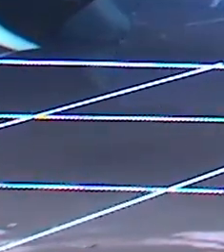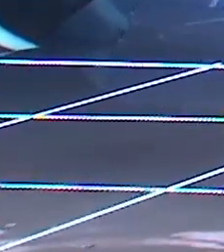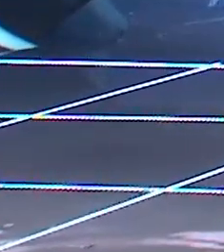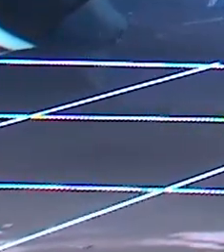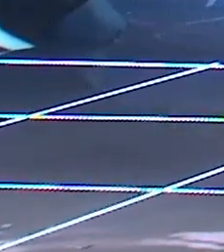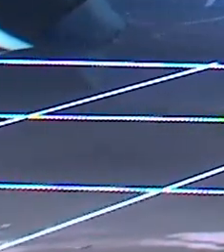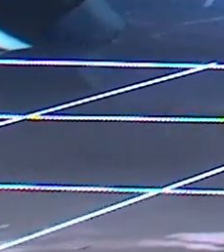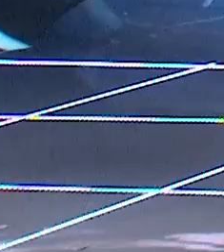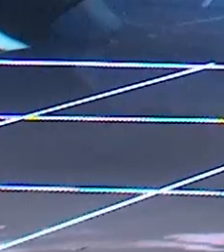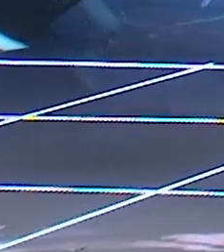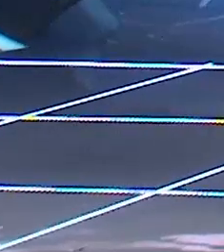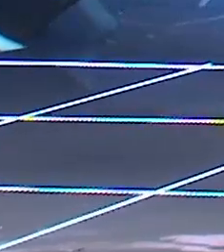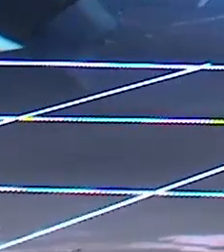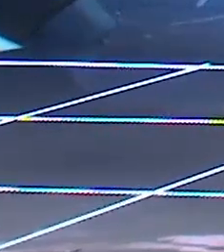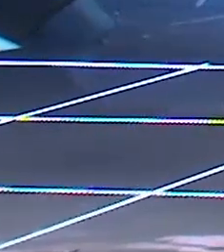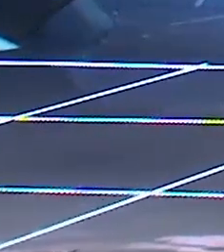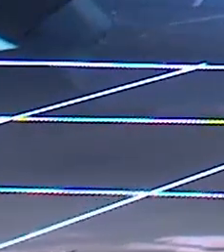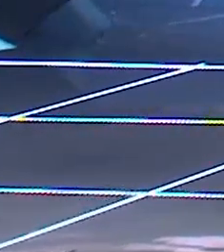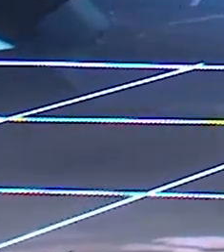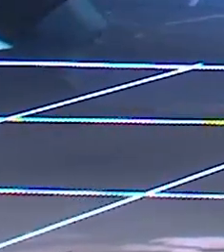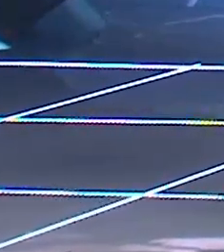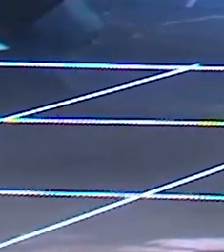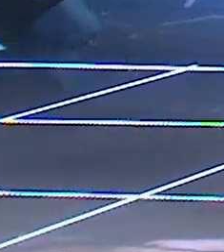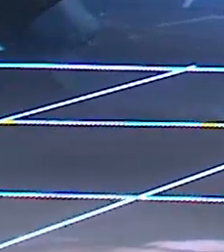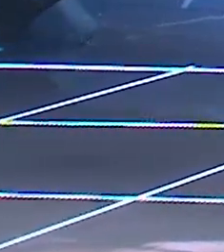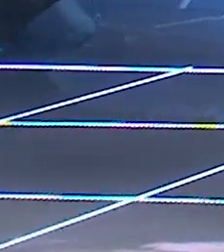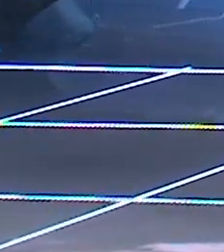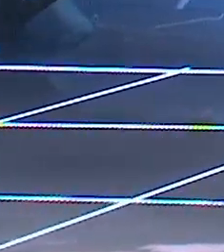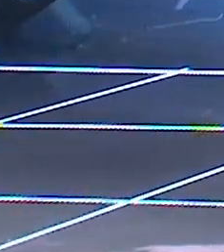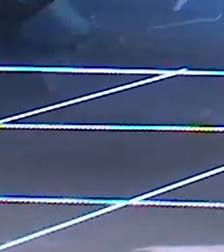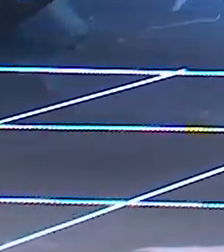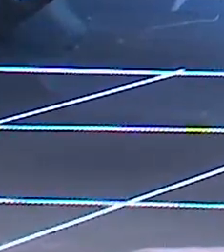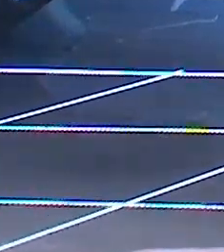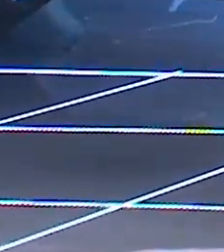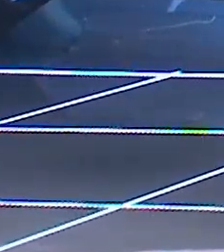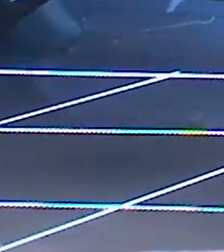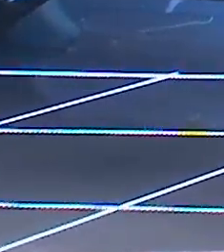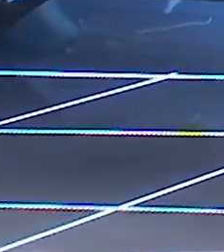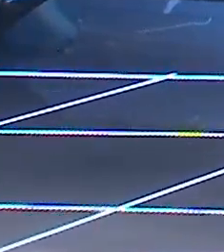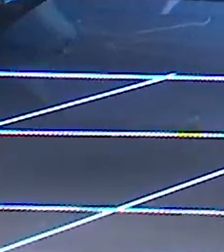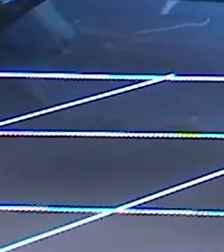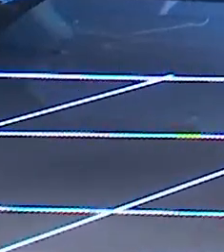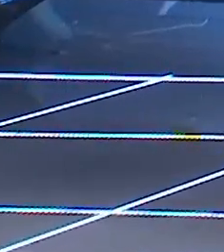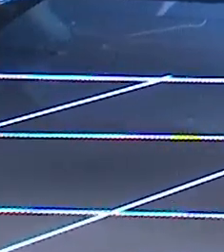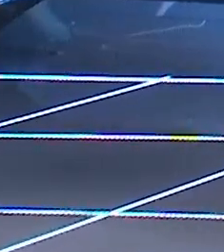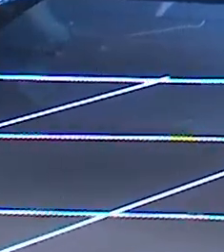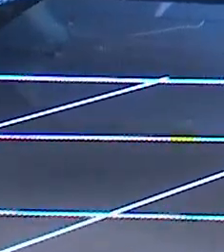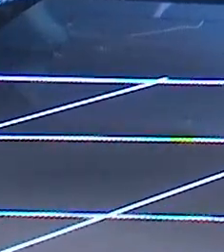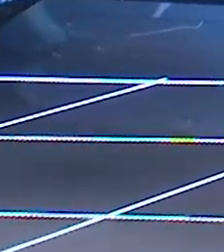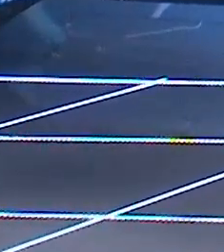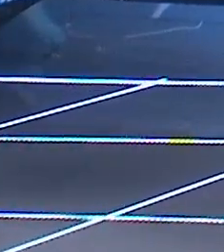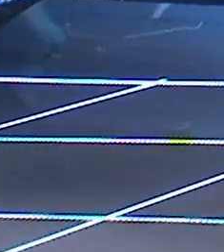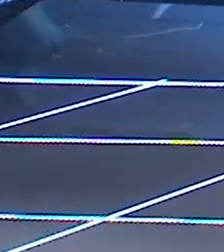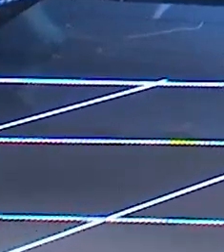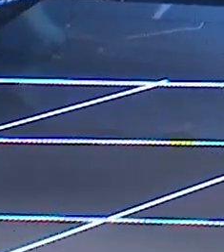на 80% профинансировал строительство нового апорт-молл в Алматы. Что интересного есть в открывшемся ТРЦ и сколько новых